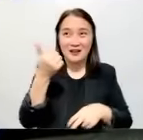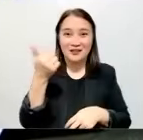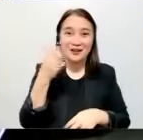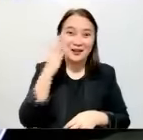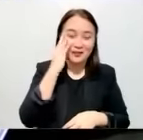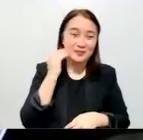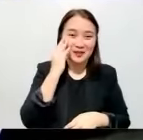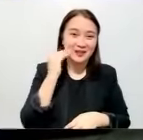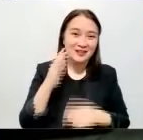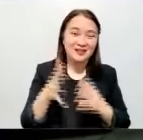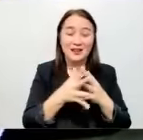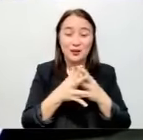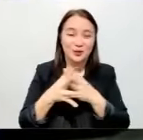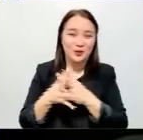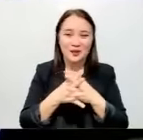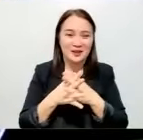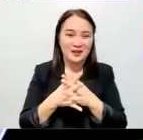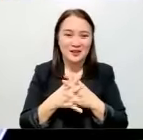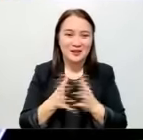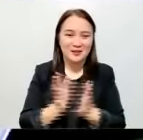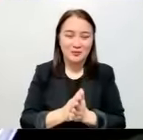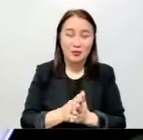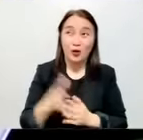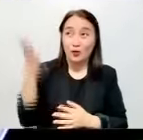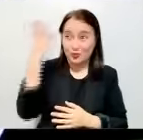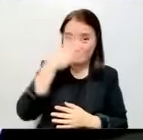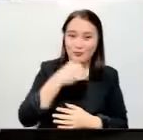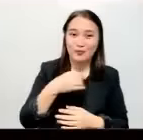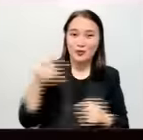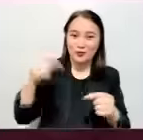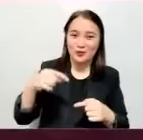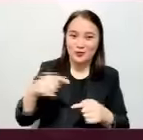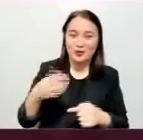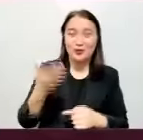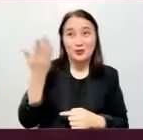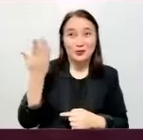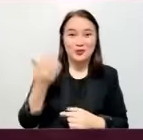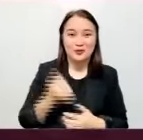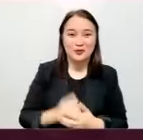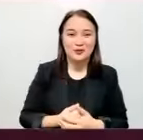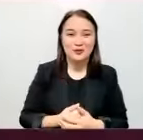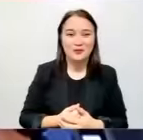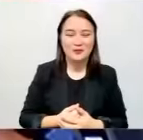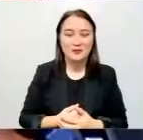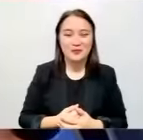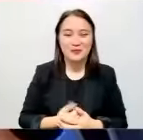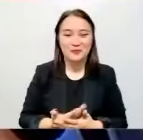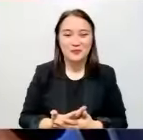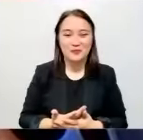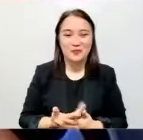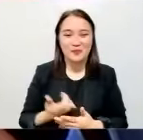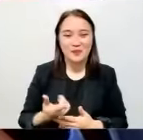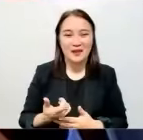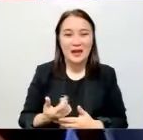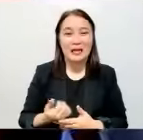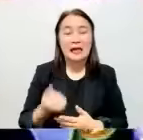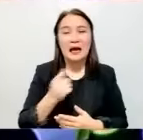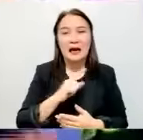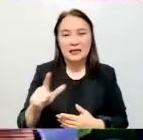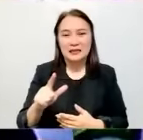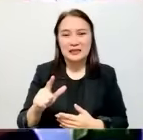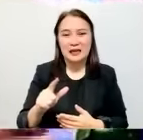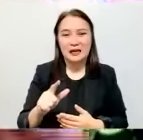Saka magaganda ang mga hot air balloon dito compared doon. Sa ngayon, sold out na ang online tickets para